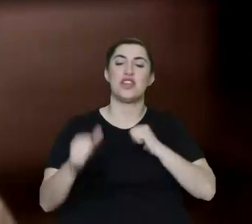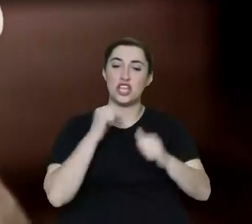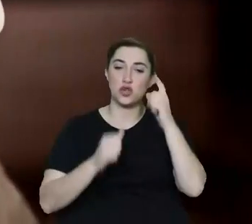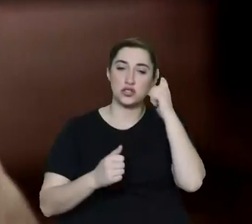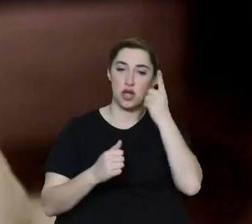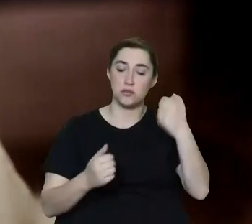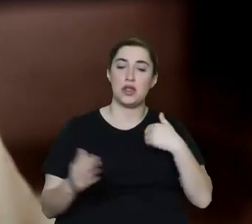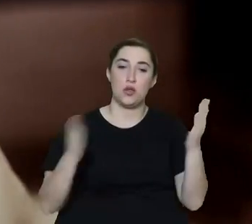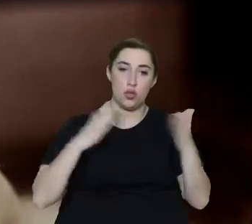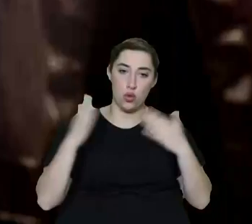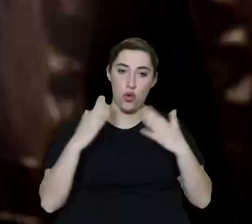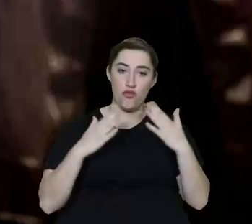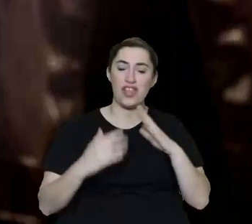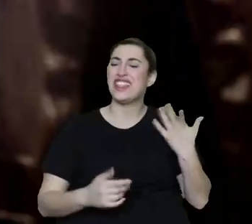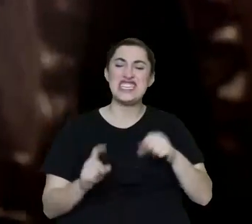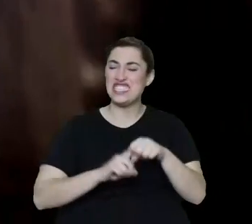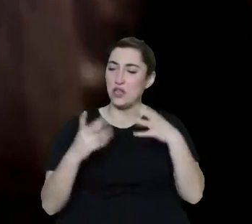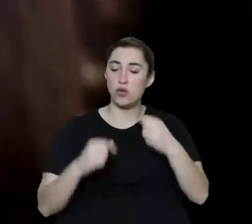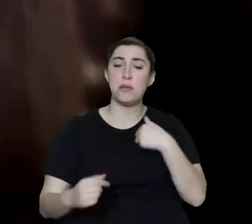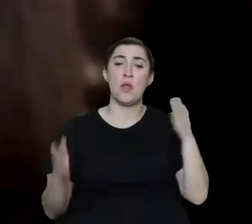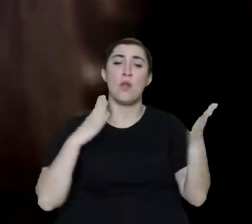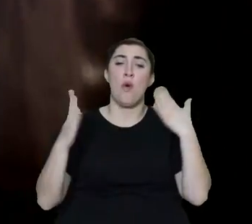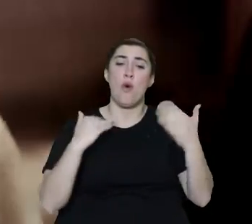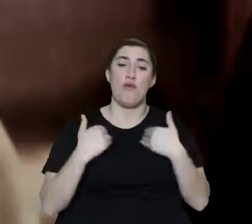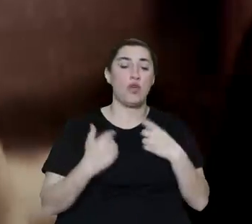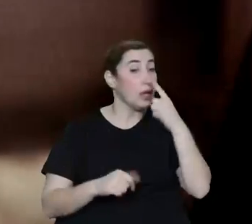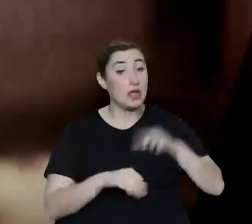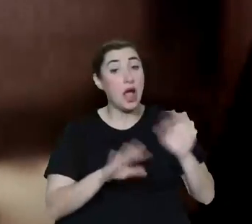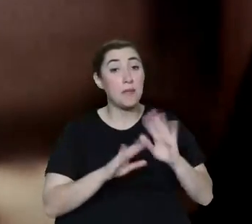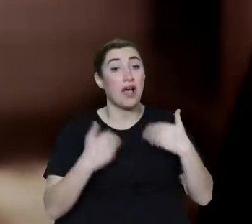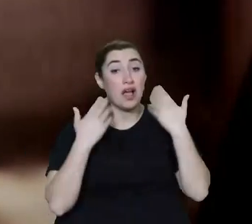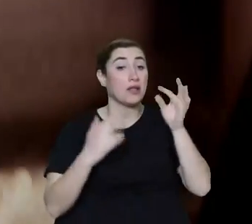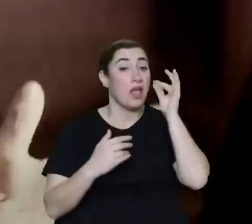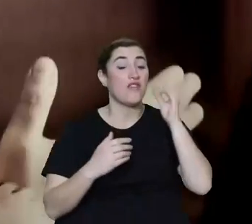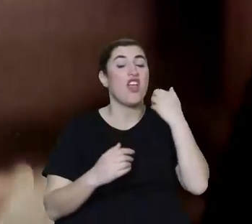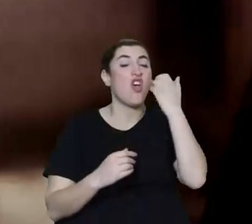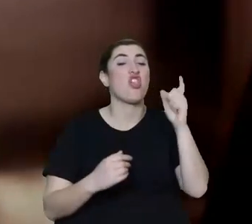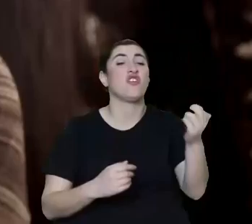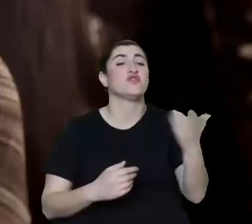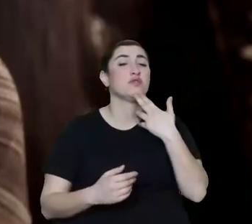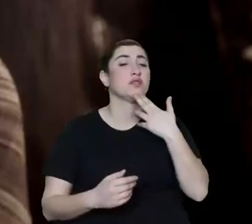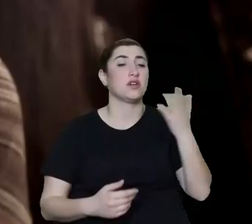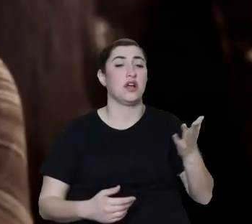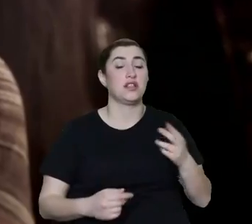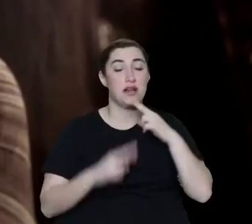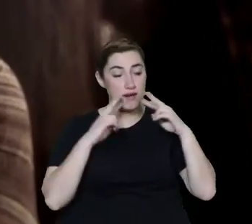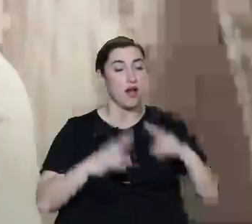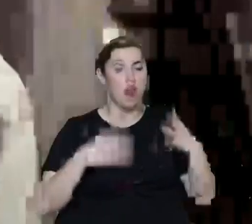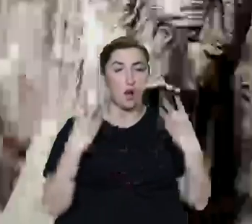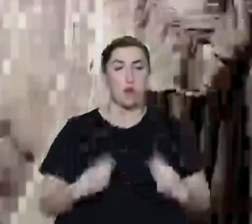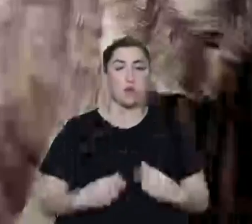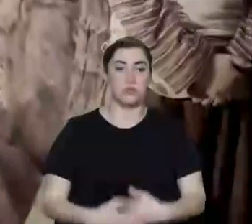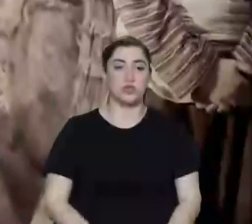İçer sarhoş olur döver. Neye sinirlense döver. İnanmayın Kadı Hazretleri. Yalancıdır bu kadın. Hüküm